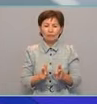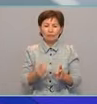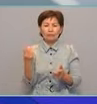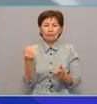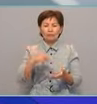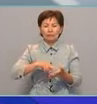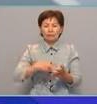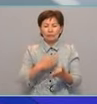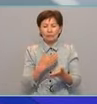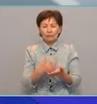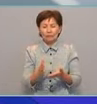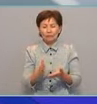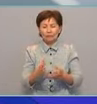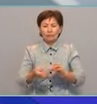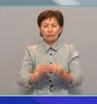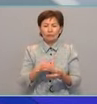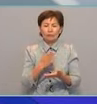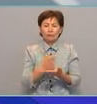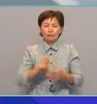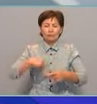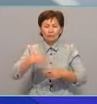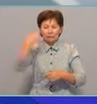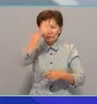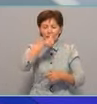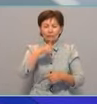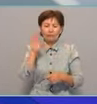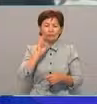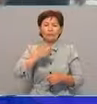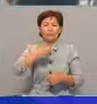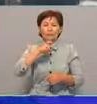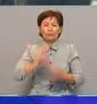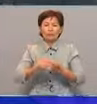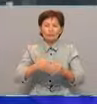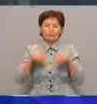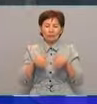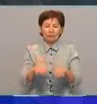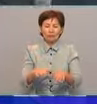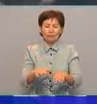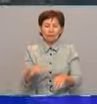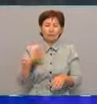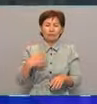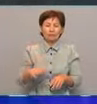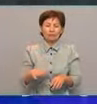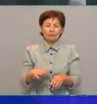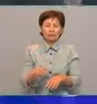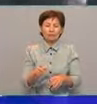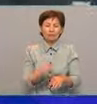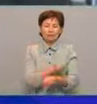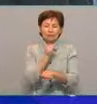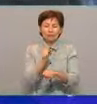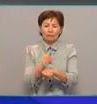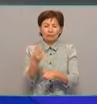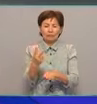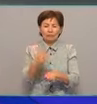мәселесі. Келесі жылға ақша бөлдірілсек, сол келесі жылы ауыз су мәселесін шешсек деген ниетіміз бар. Асқар Мамин тоқтаған үшінші нысан Шымкенттегі